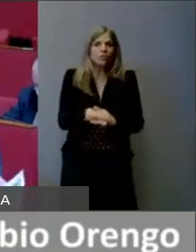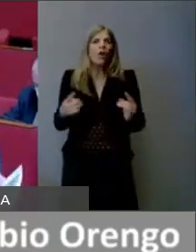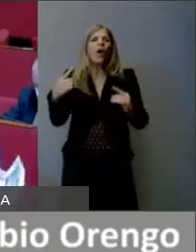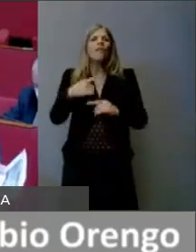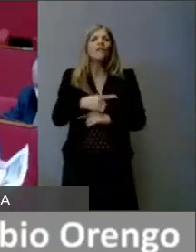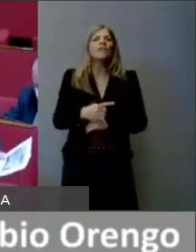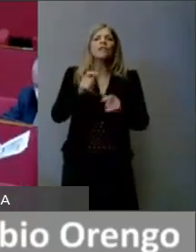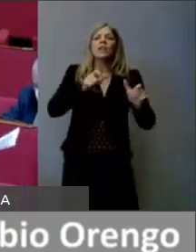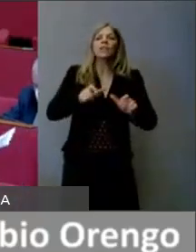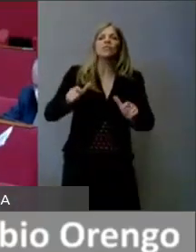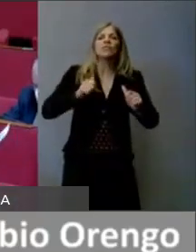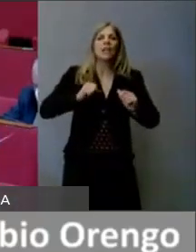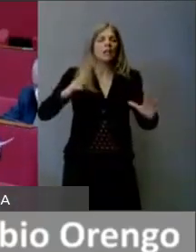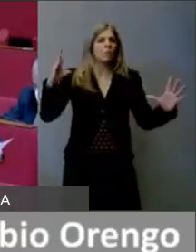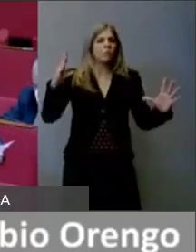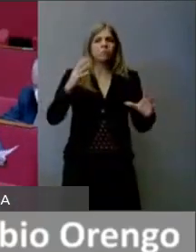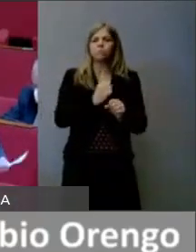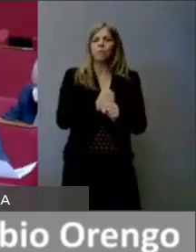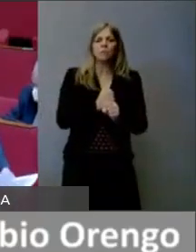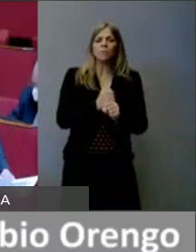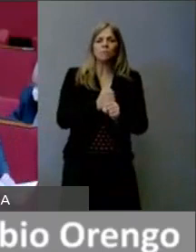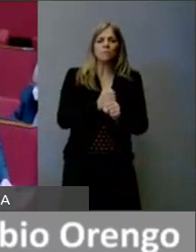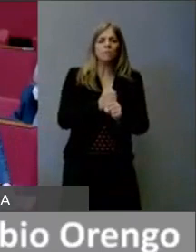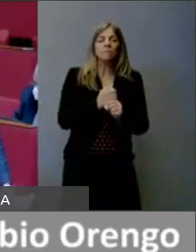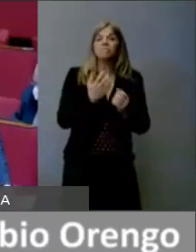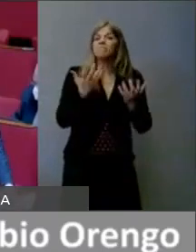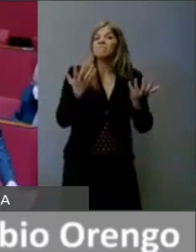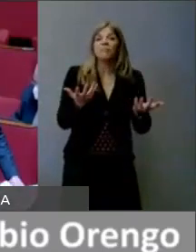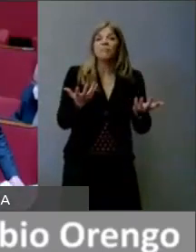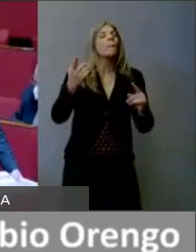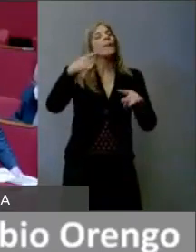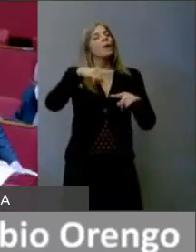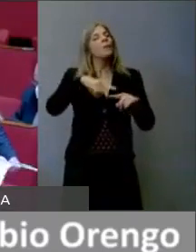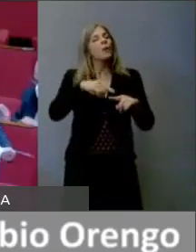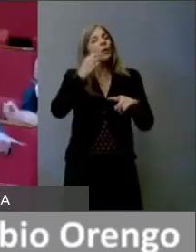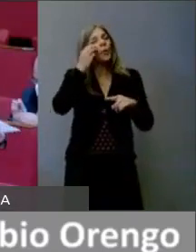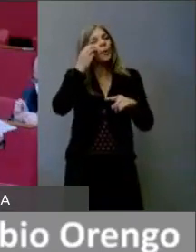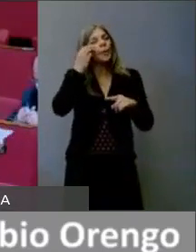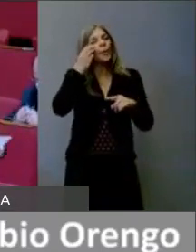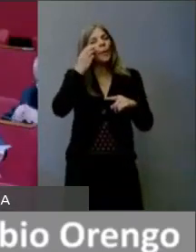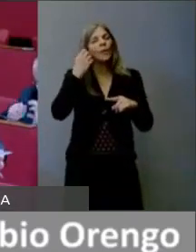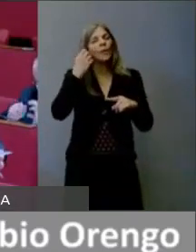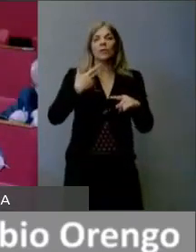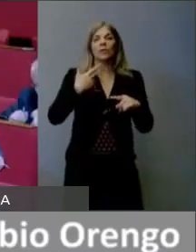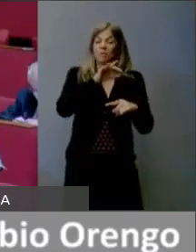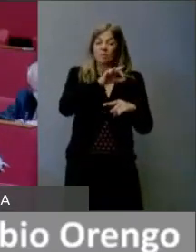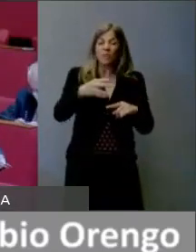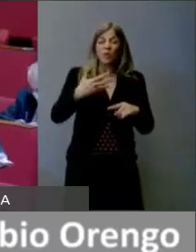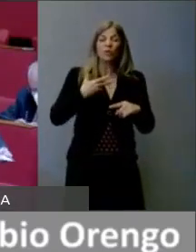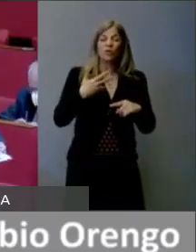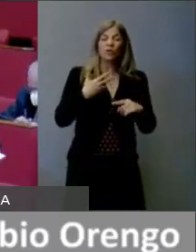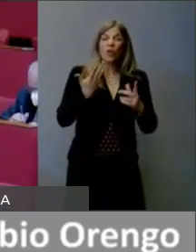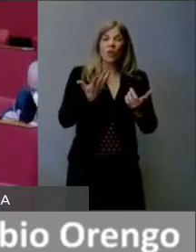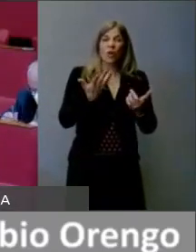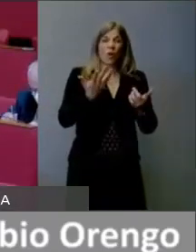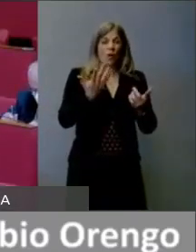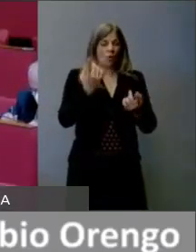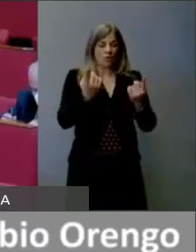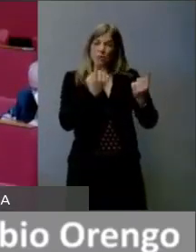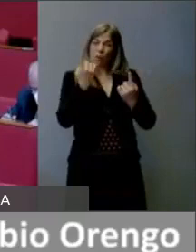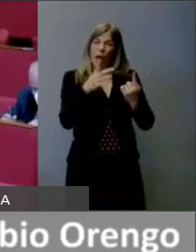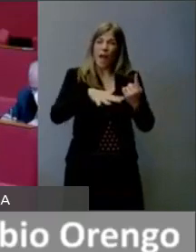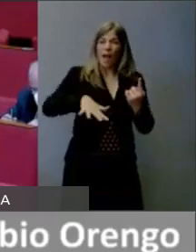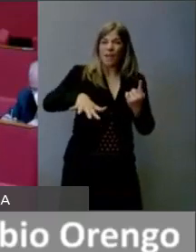maggior ragione laddove ci sono delle conformazioni che vedono